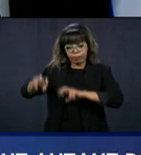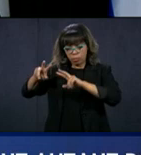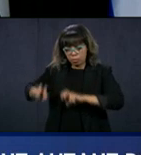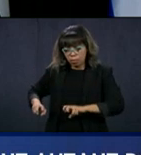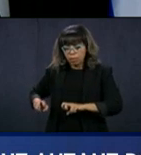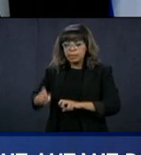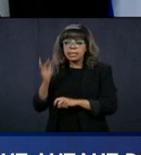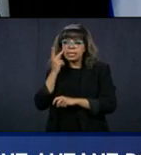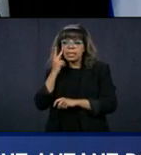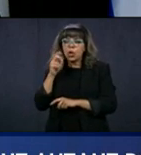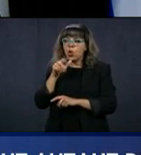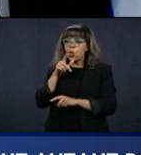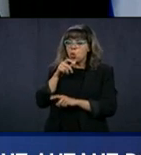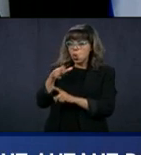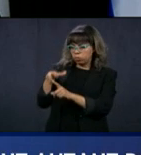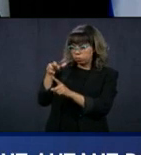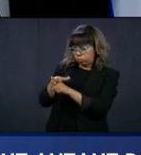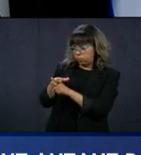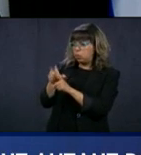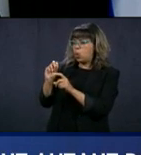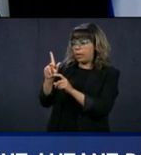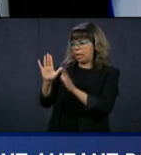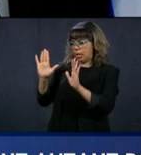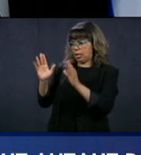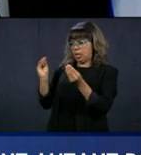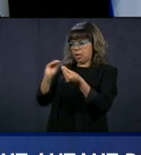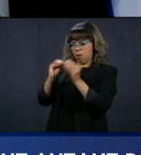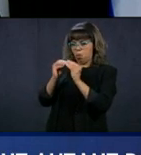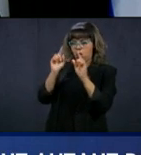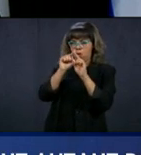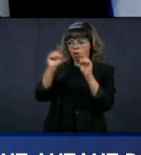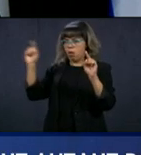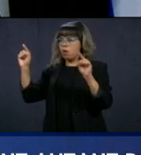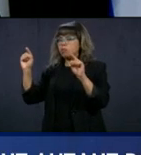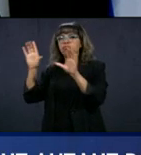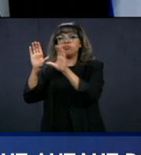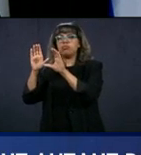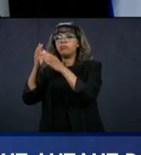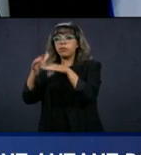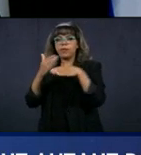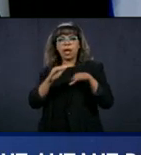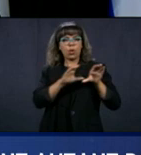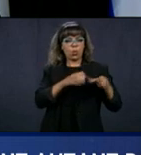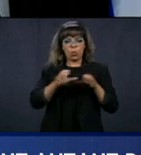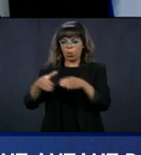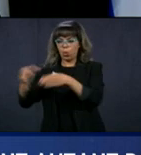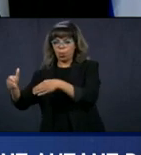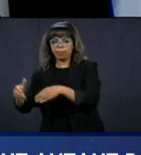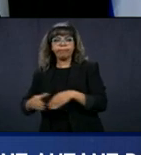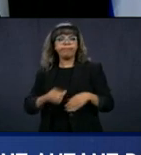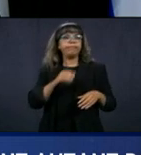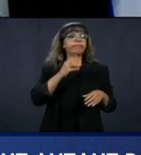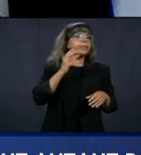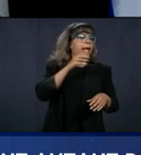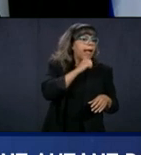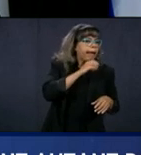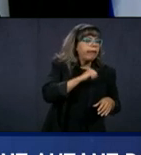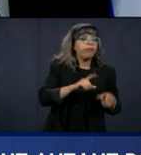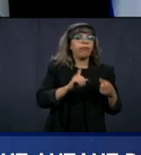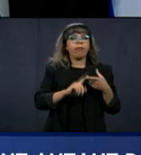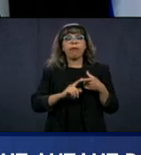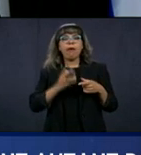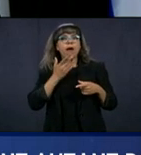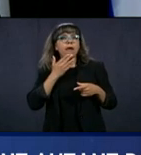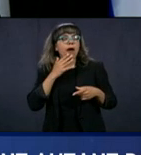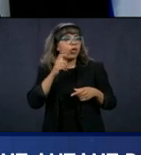les données que vous publiez chaque jour? Cela nous permettrait peut-être d'obtenir une compréhension plus juste